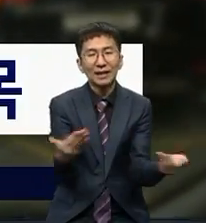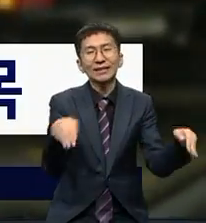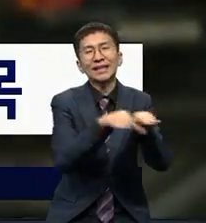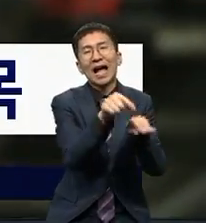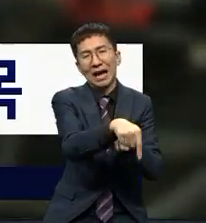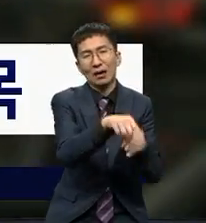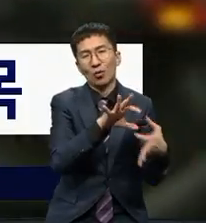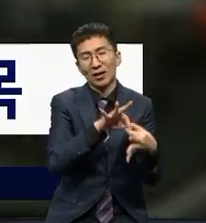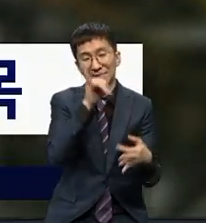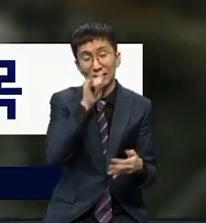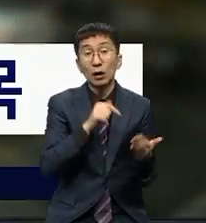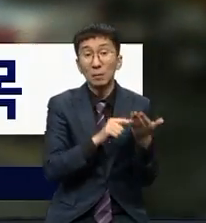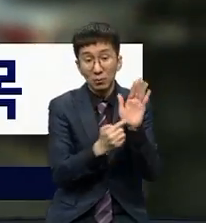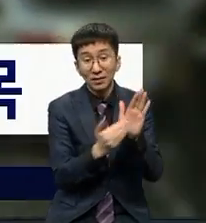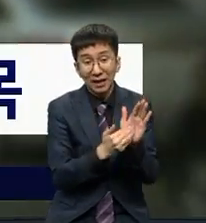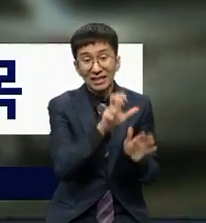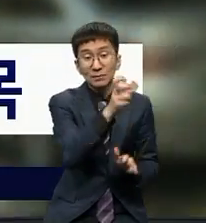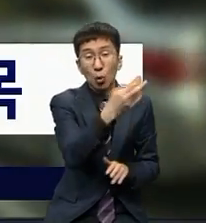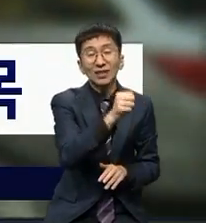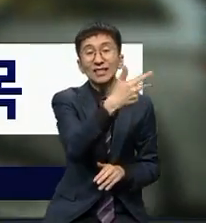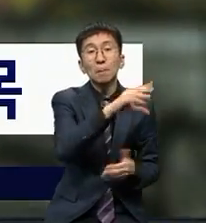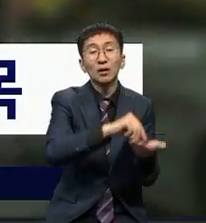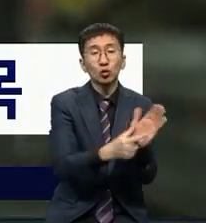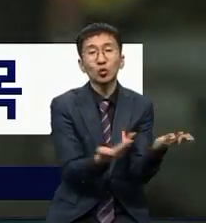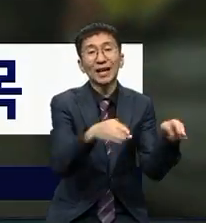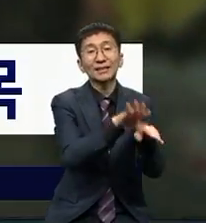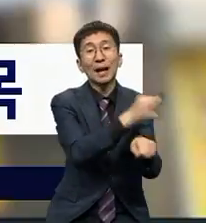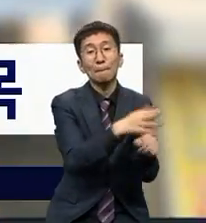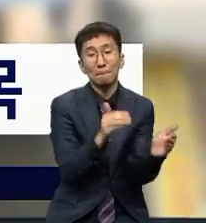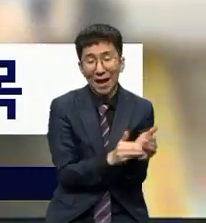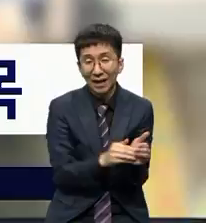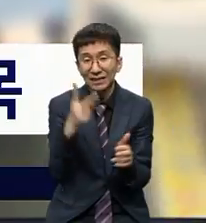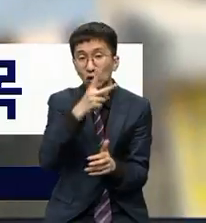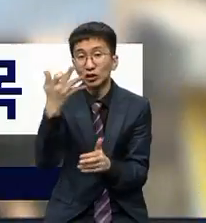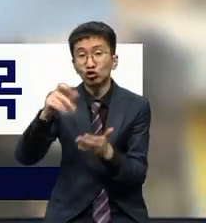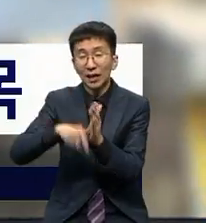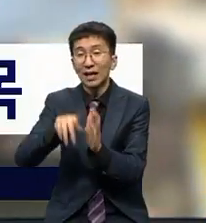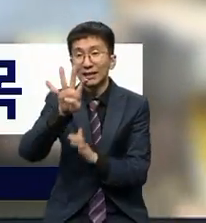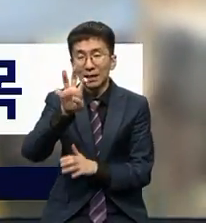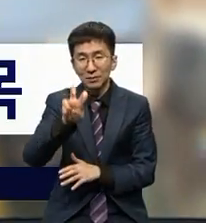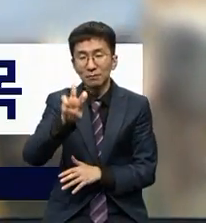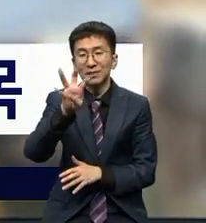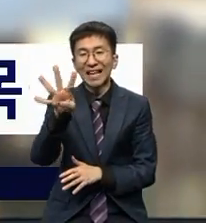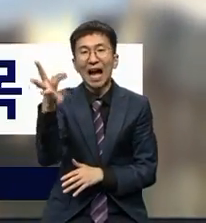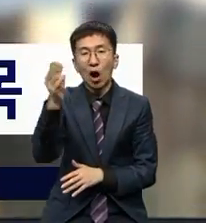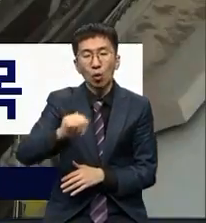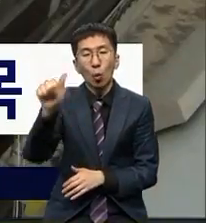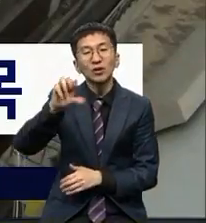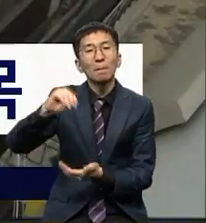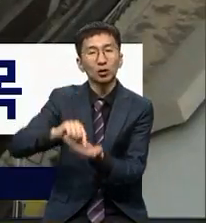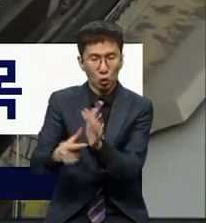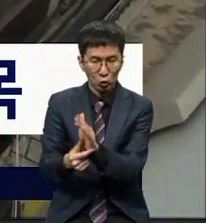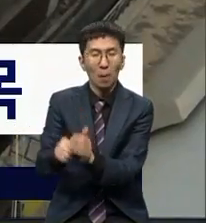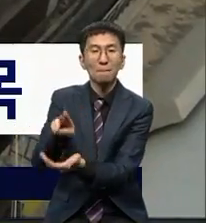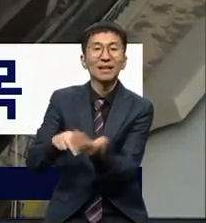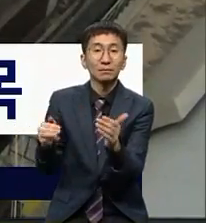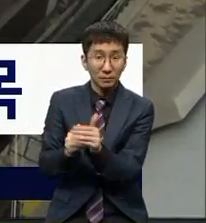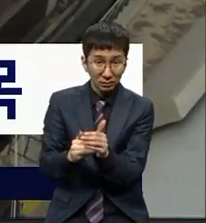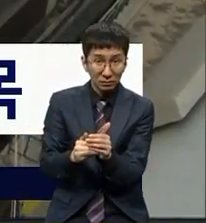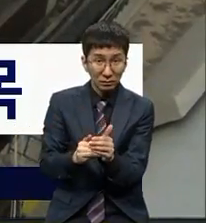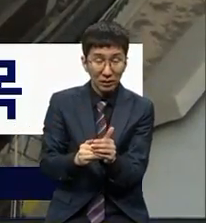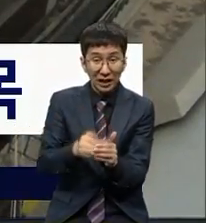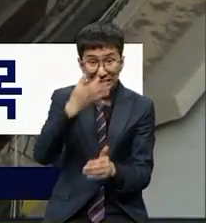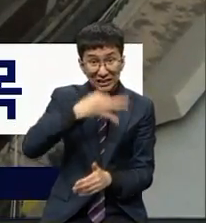2018년 25억 7천만 원의 상가를 사들였다가 2019년에 34억 5천만 원에 팔았는데 시세 차익은 기부한